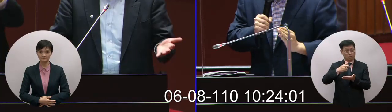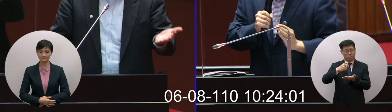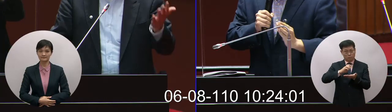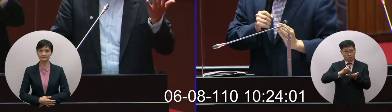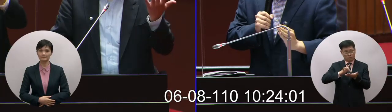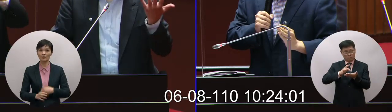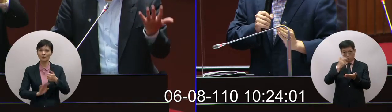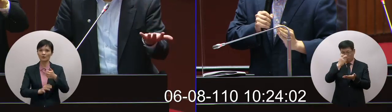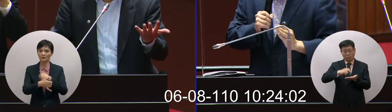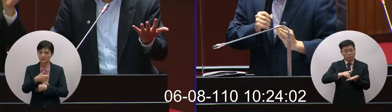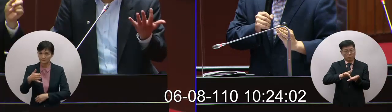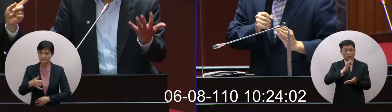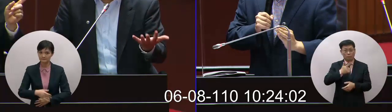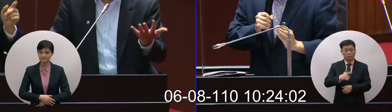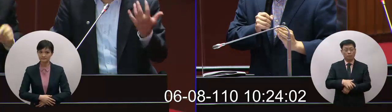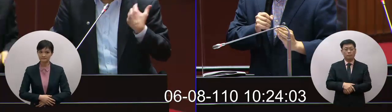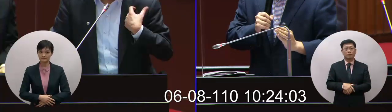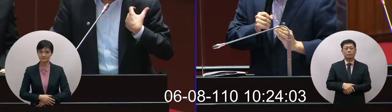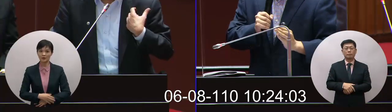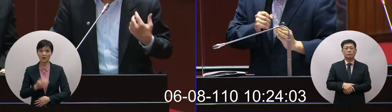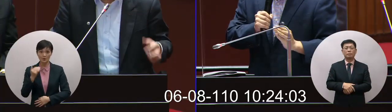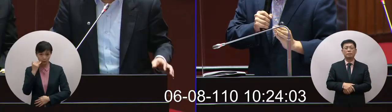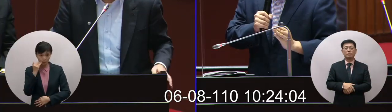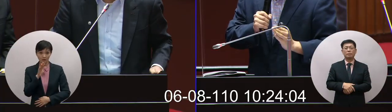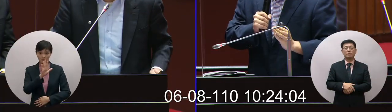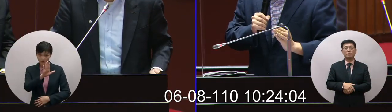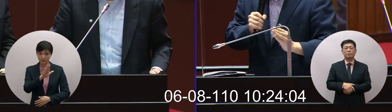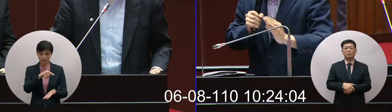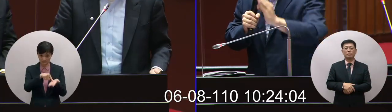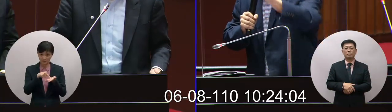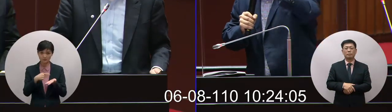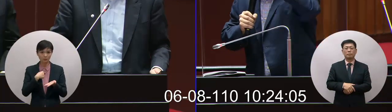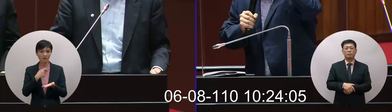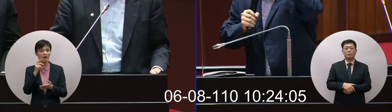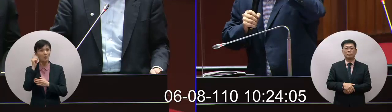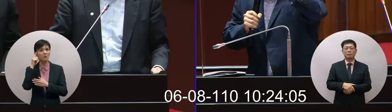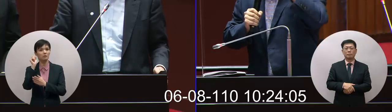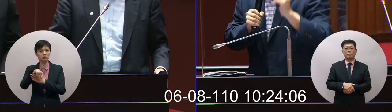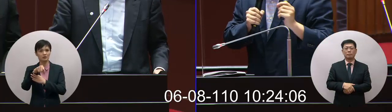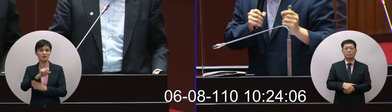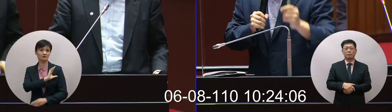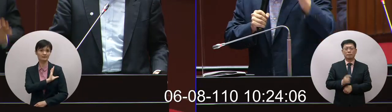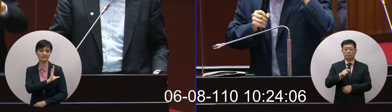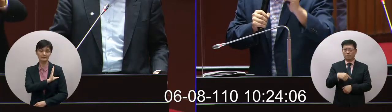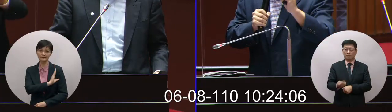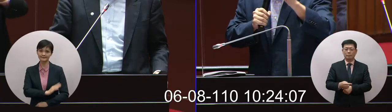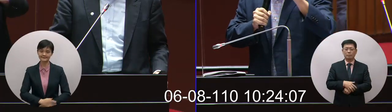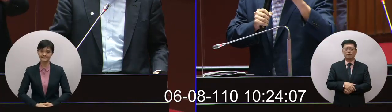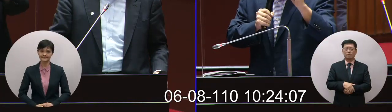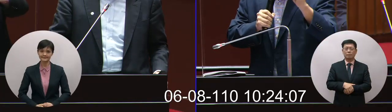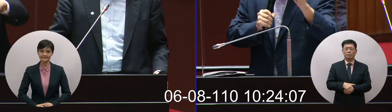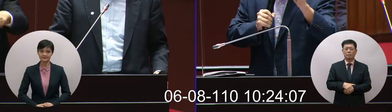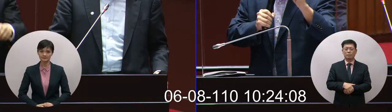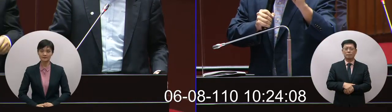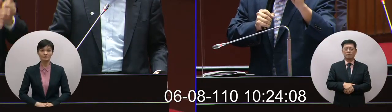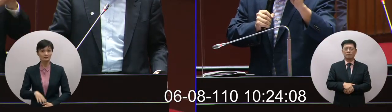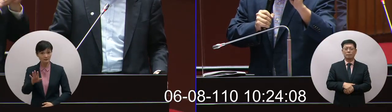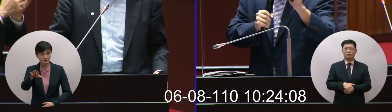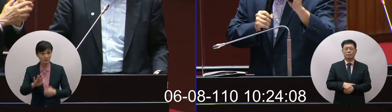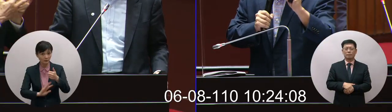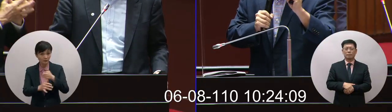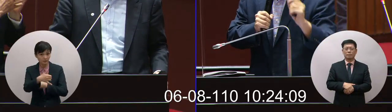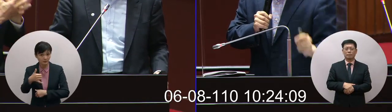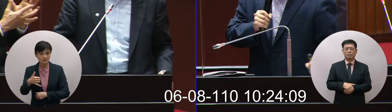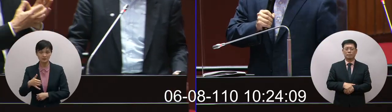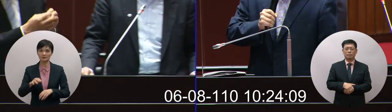用，对吗？ 有这样的东西，我们当然就同意啊。 哦，好，那下一个啦，哈，我想请教。 委员，你听好，